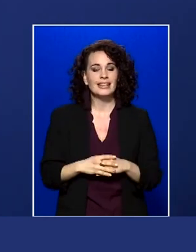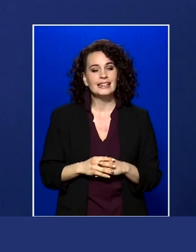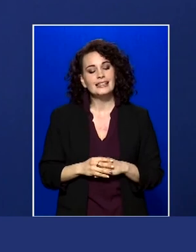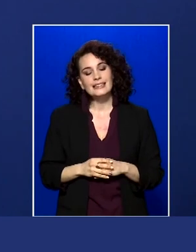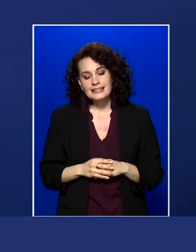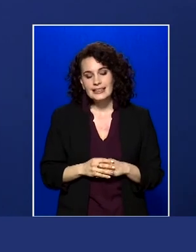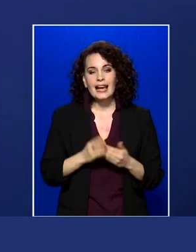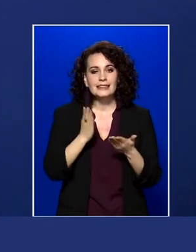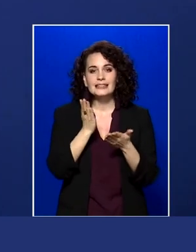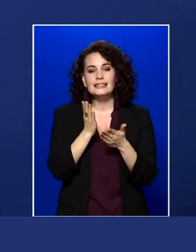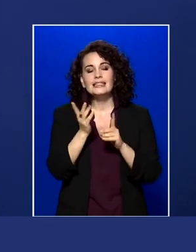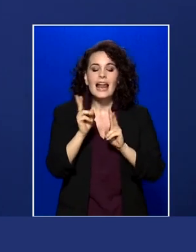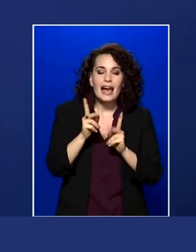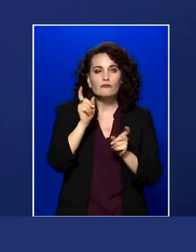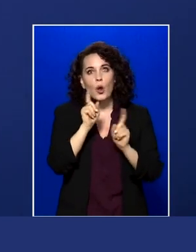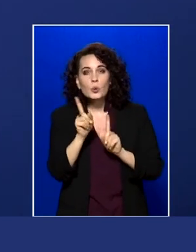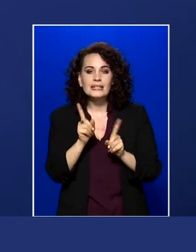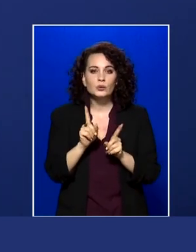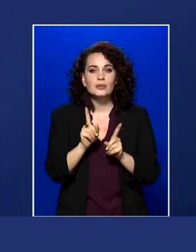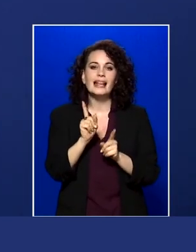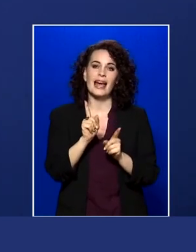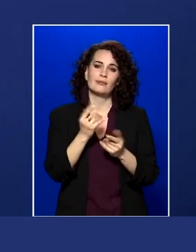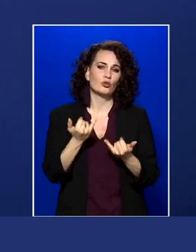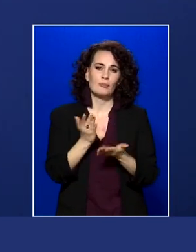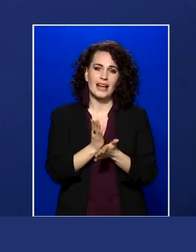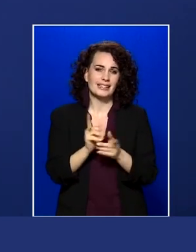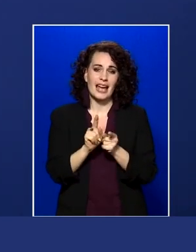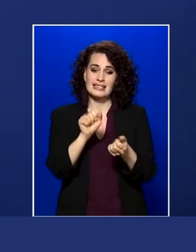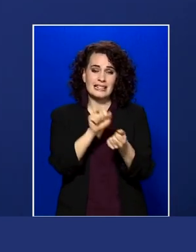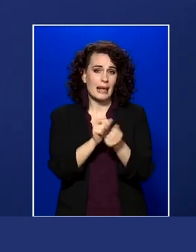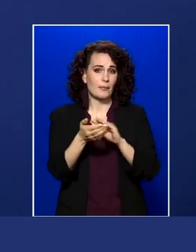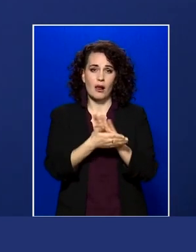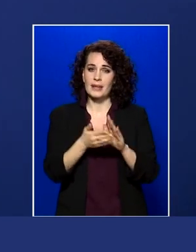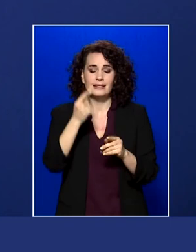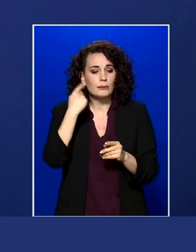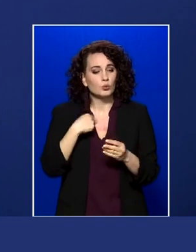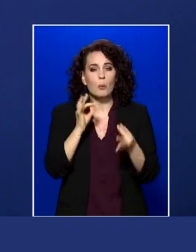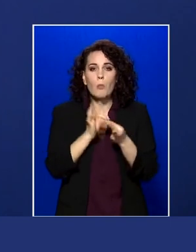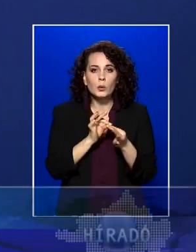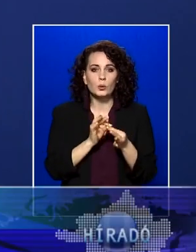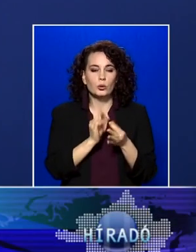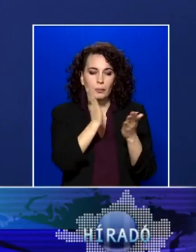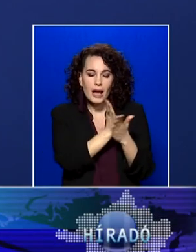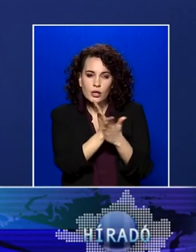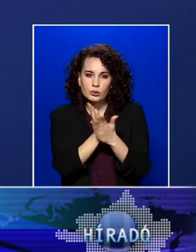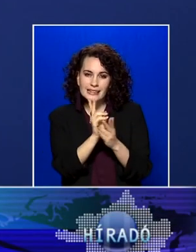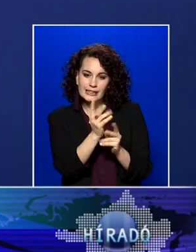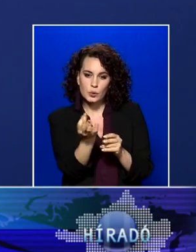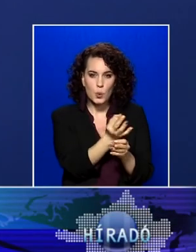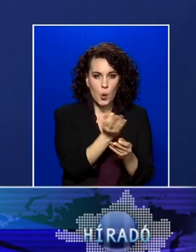most már ilyen megbetegedés számban nem egészen tudjuk beazonosítani. Az